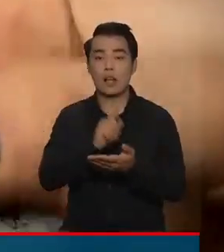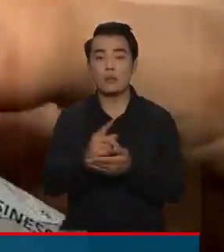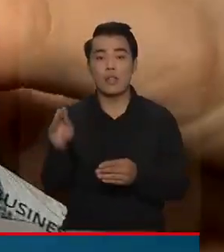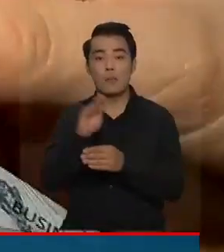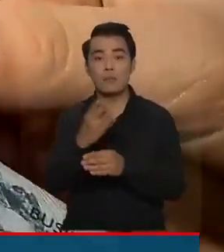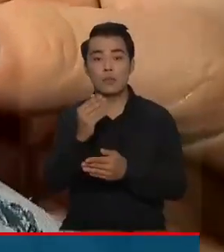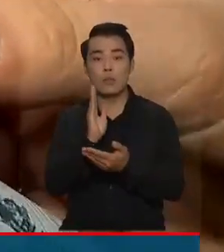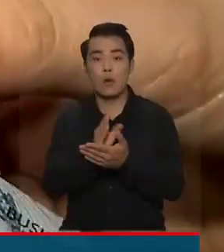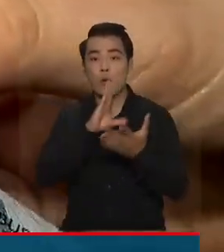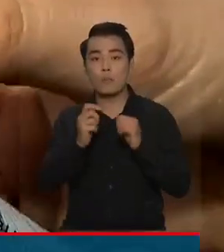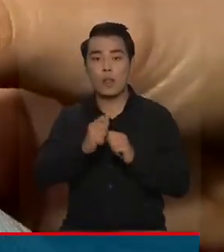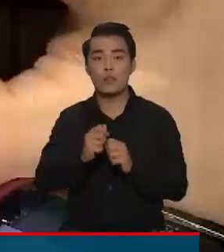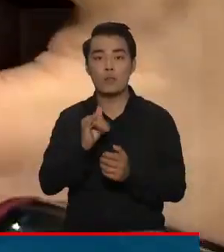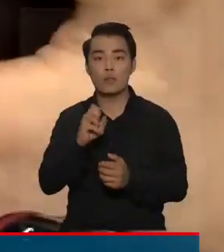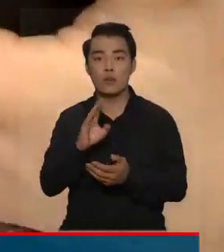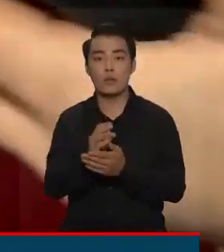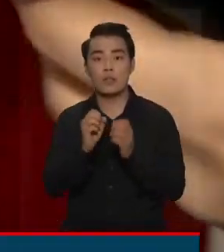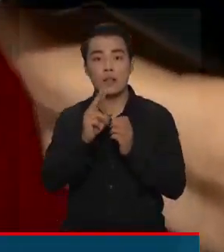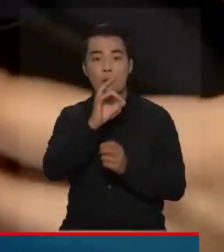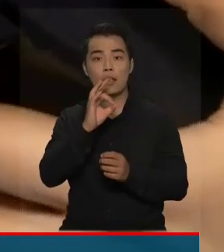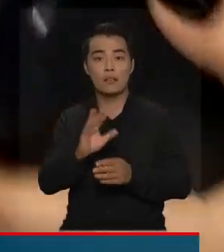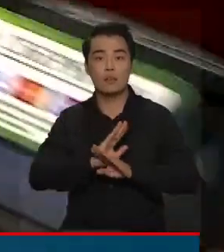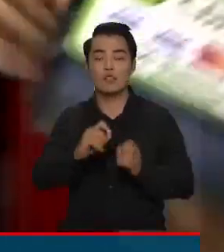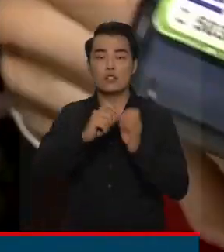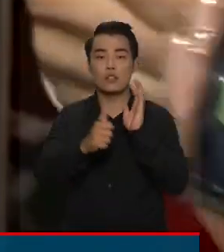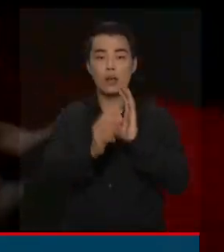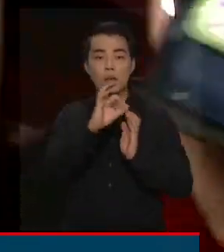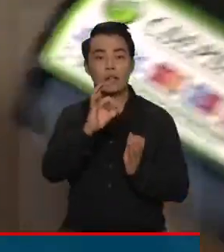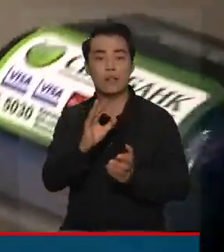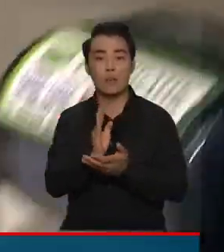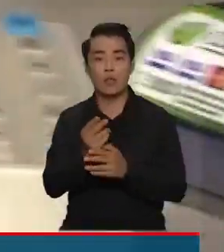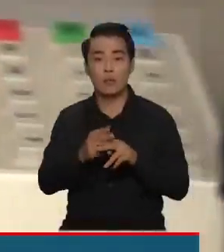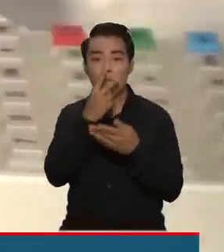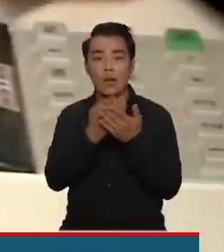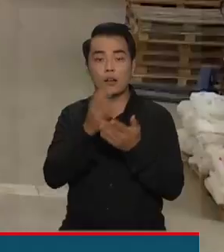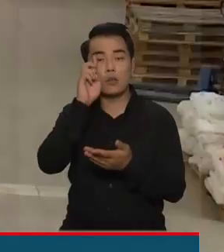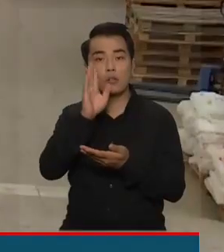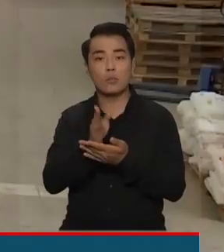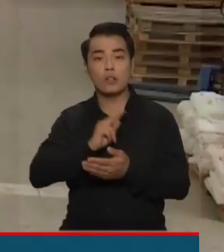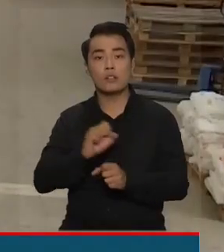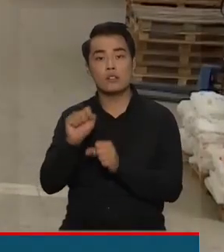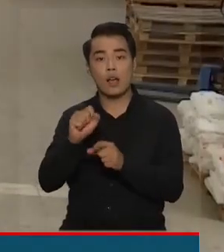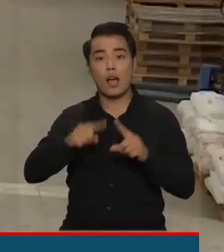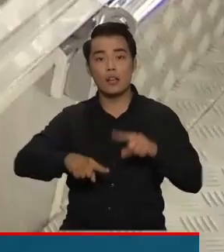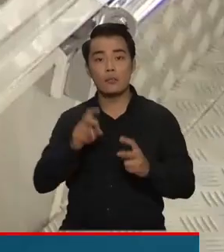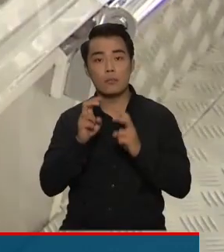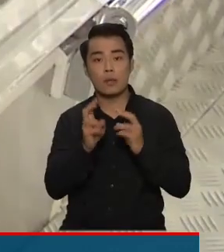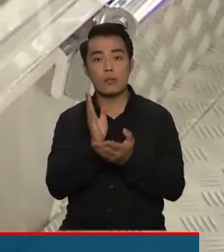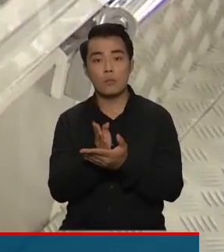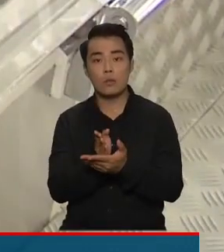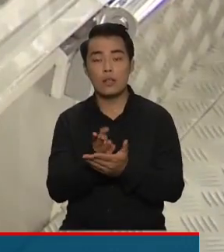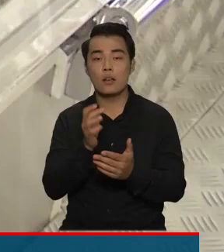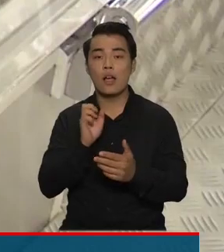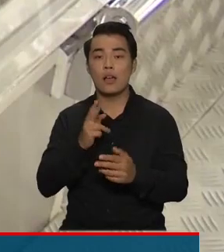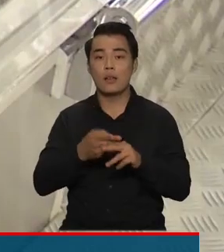добавленную стоимость. Платить придется уже не 12%, а все 16%. Таким образом, государство намерено защитить отечественных производителей. Якобы